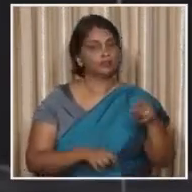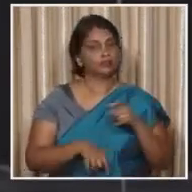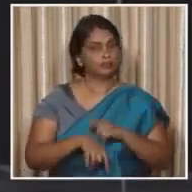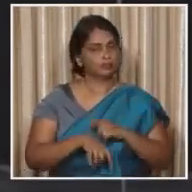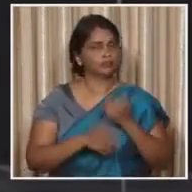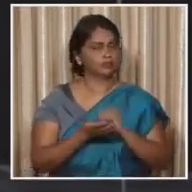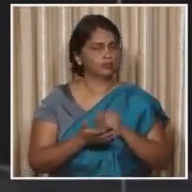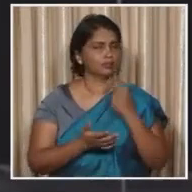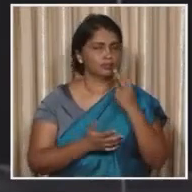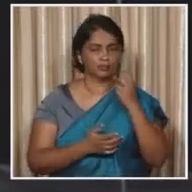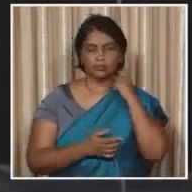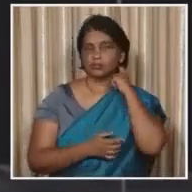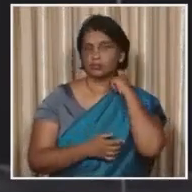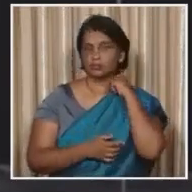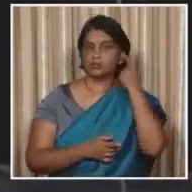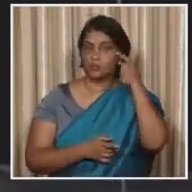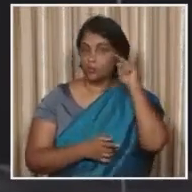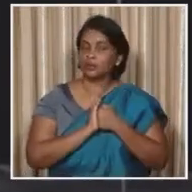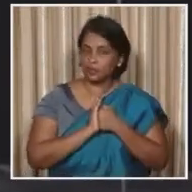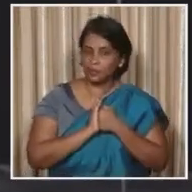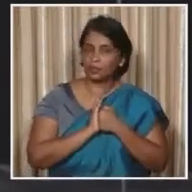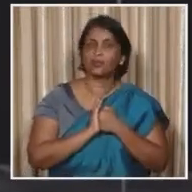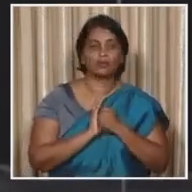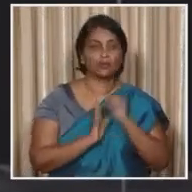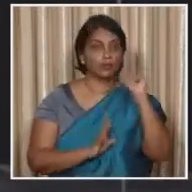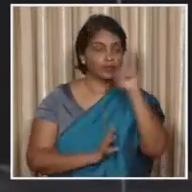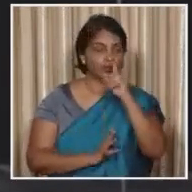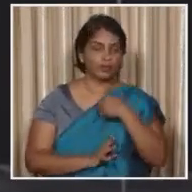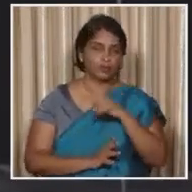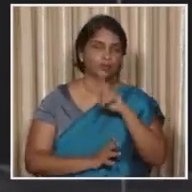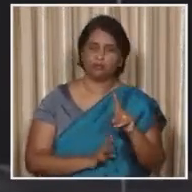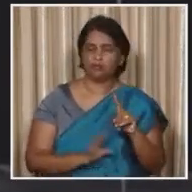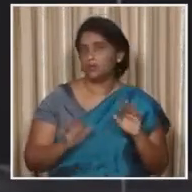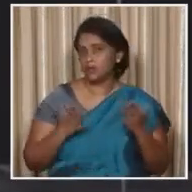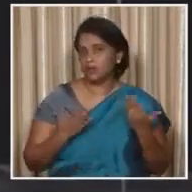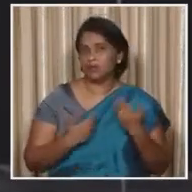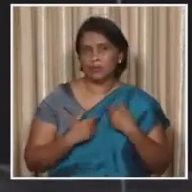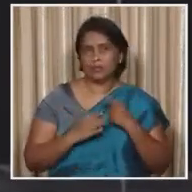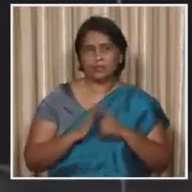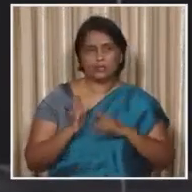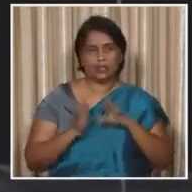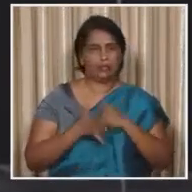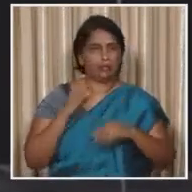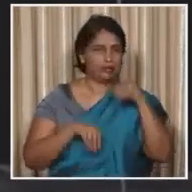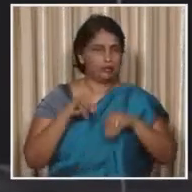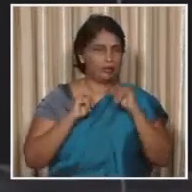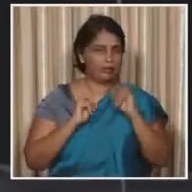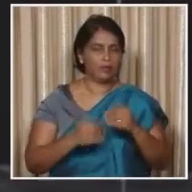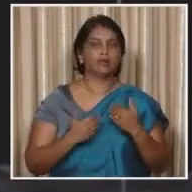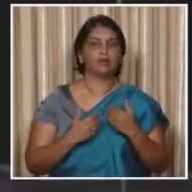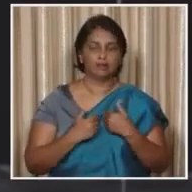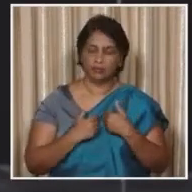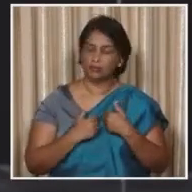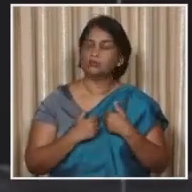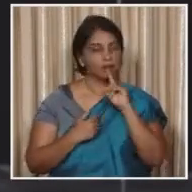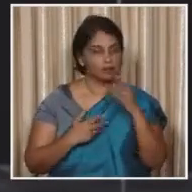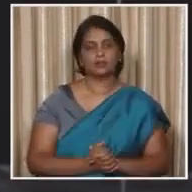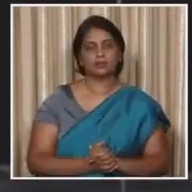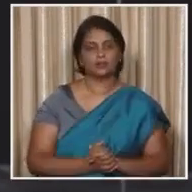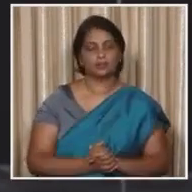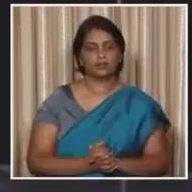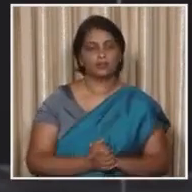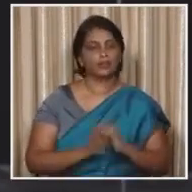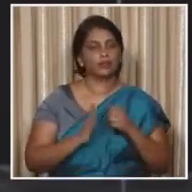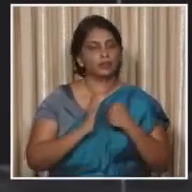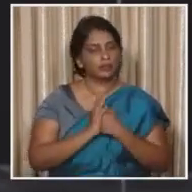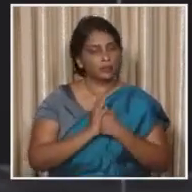දෙක සම්බන්ධයෙන් එතුමා කෙරෙහි අපේ තිබෙන ගෞරවය පළමුවෙන්ම මම පුද කරන්න ඕන නැත්නම් මම කුහක දේශපාලනඥයෙක් හැටියට වර්ගීකරණය වෙන එක වළක්වන්න බෑ නමුත්